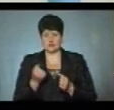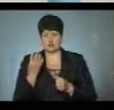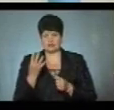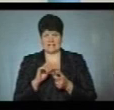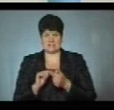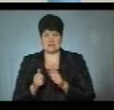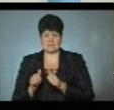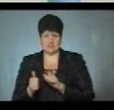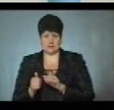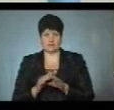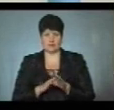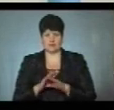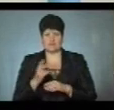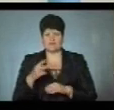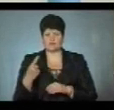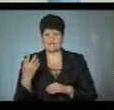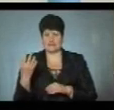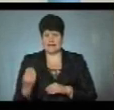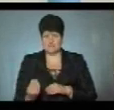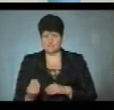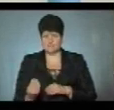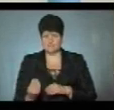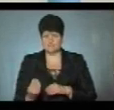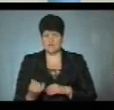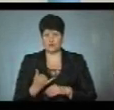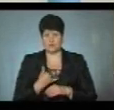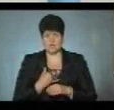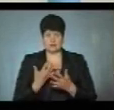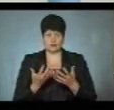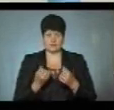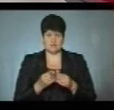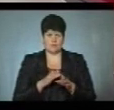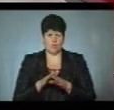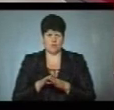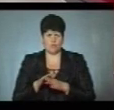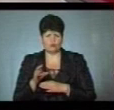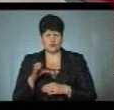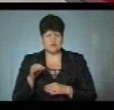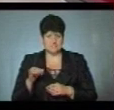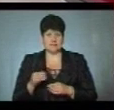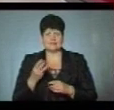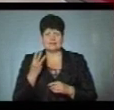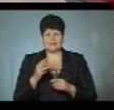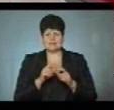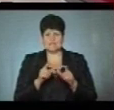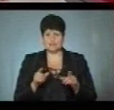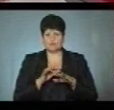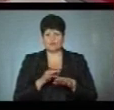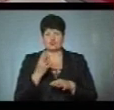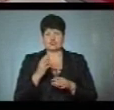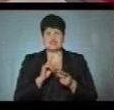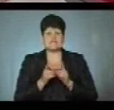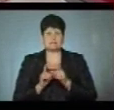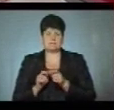зміни повноцінних на 21 день. І в нас, якщо взяти по заповненості, переважно 3 заклади проводять 4 зміни.